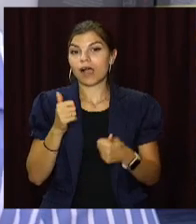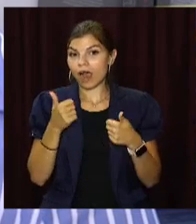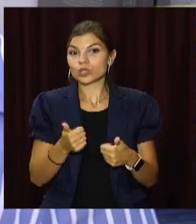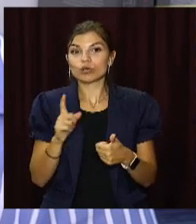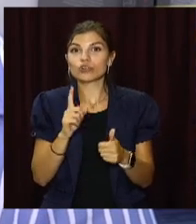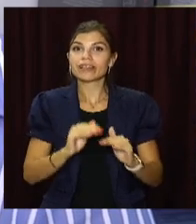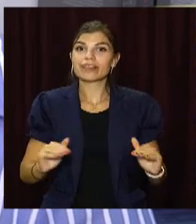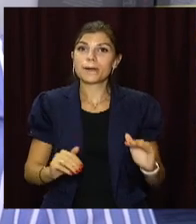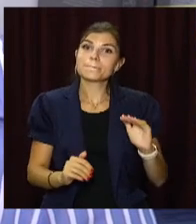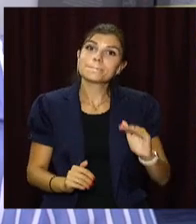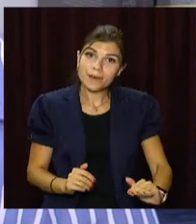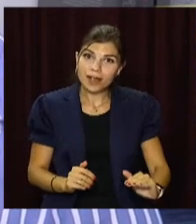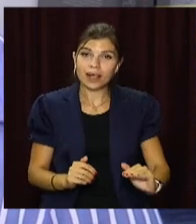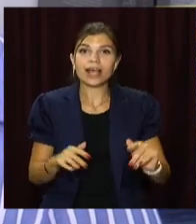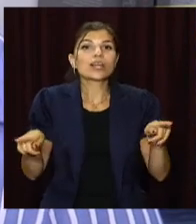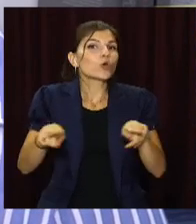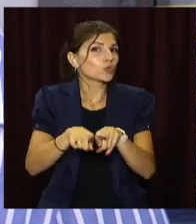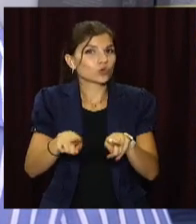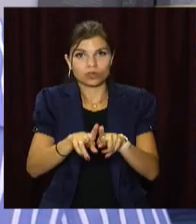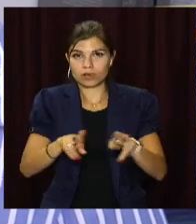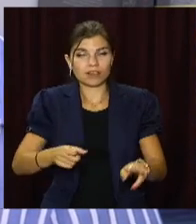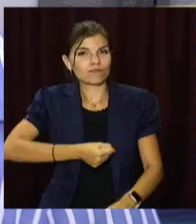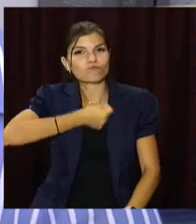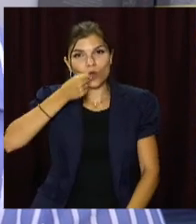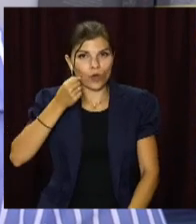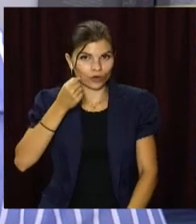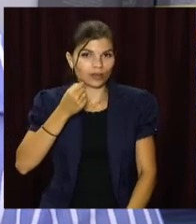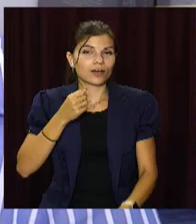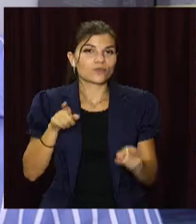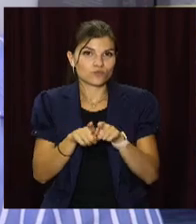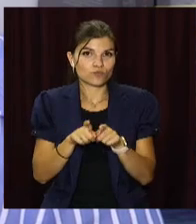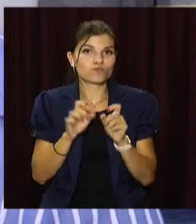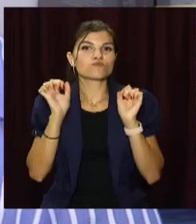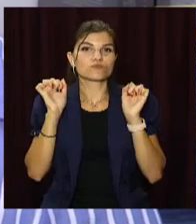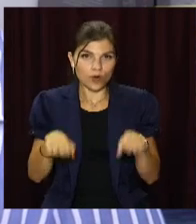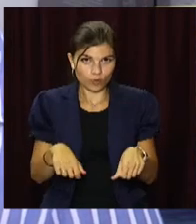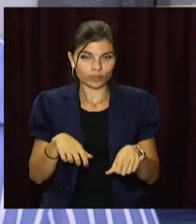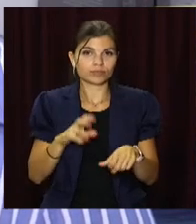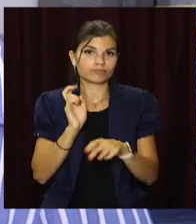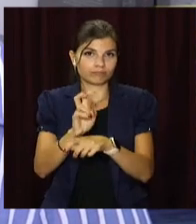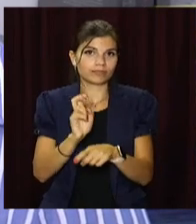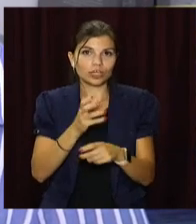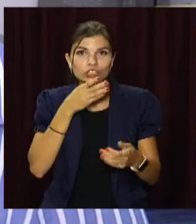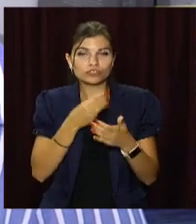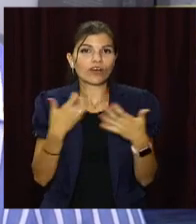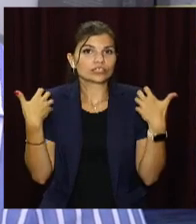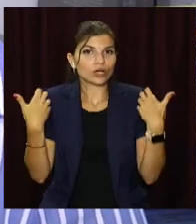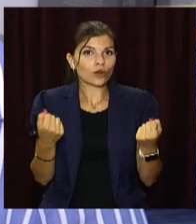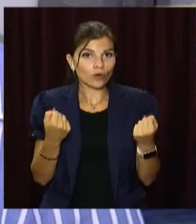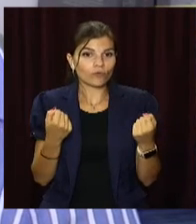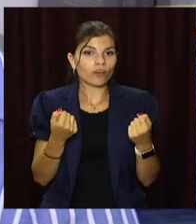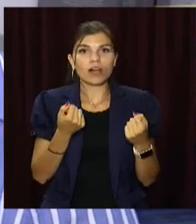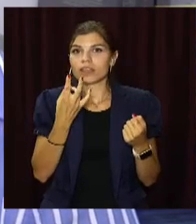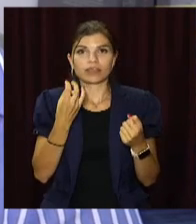і маленькі мешканці області, так і найдоросліші мешканці мають можливість займатися своїм здоров'ям,